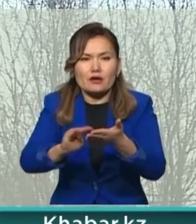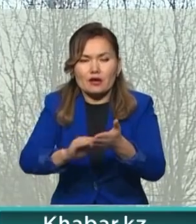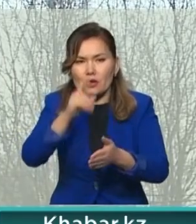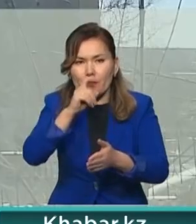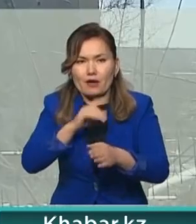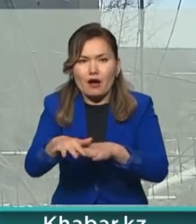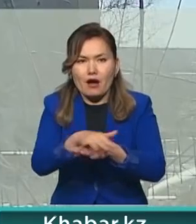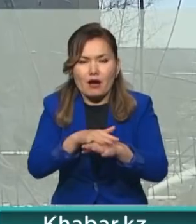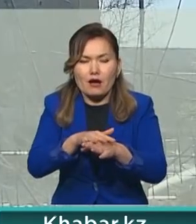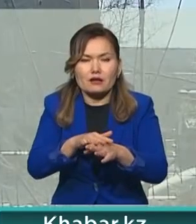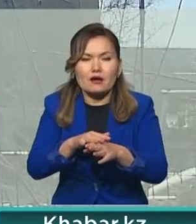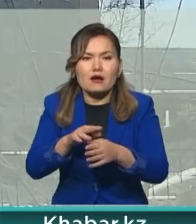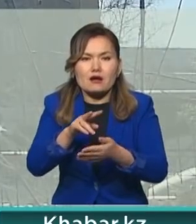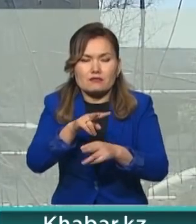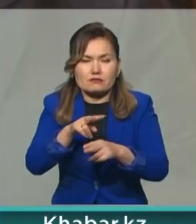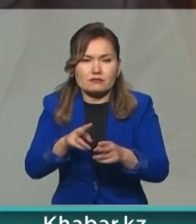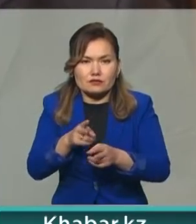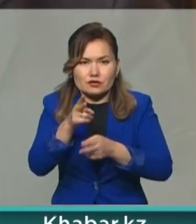түсінбей дал болып отыр.